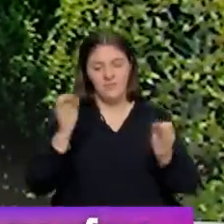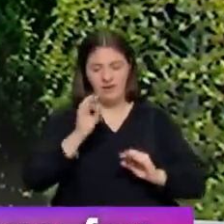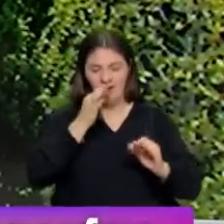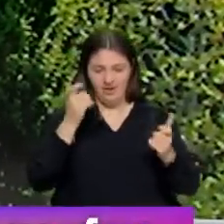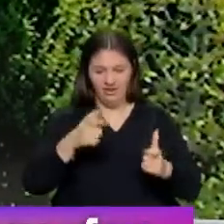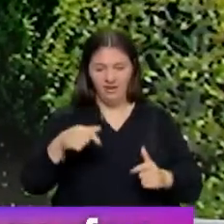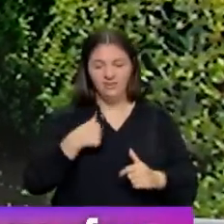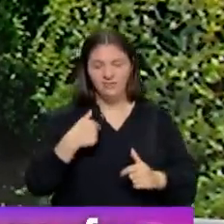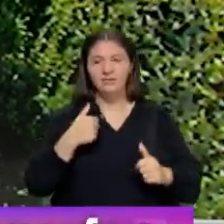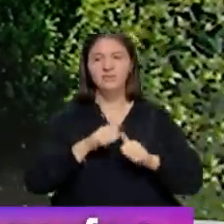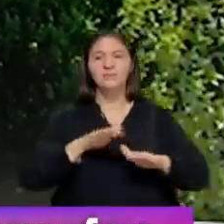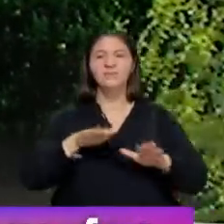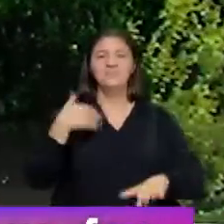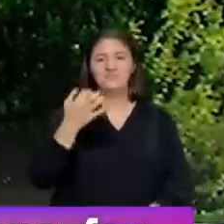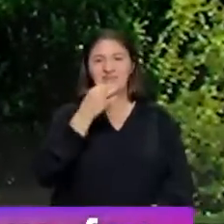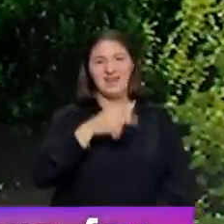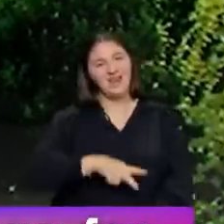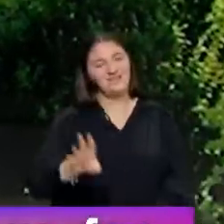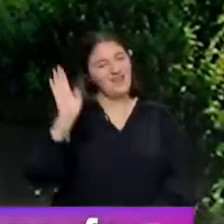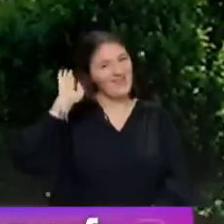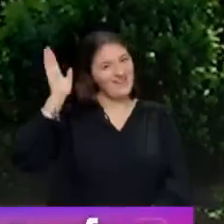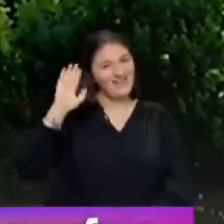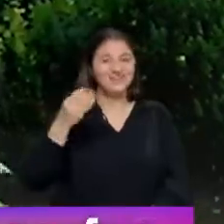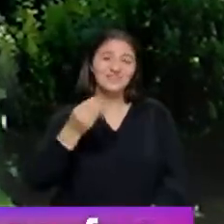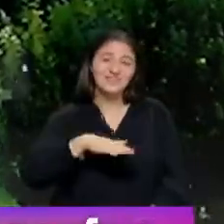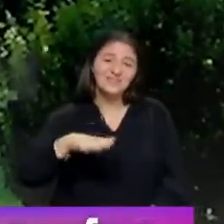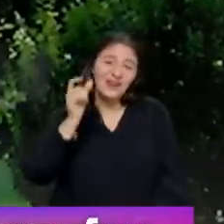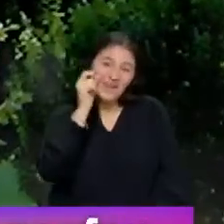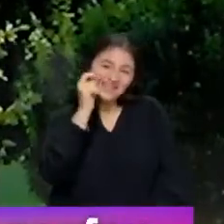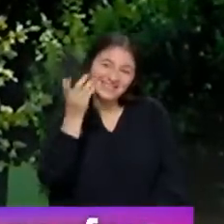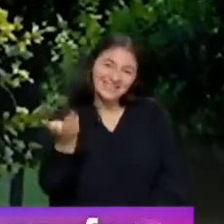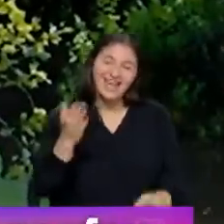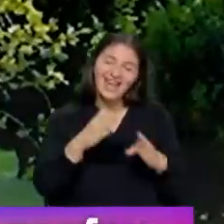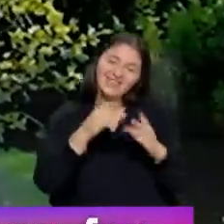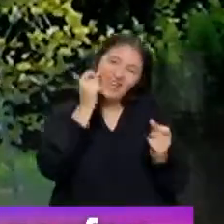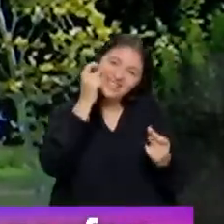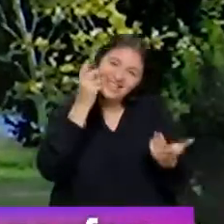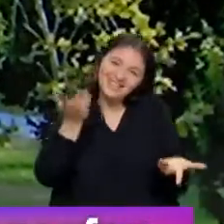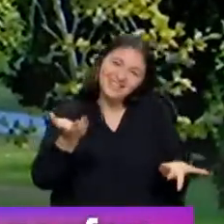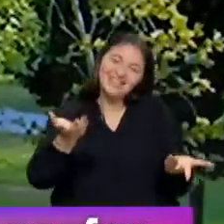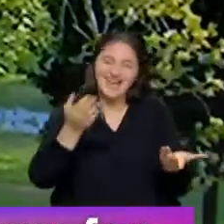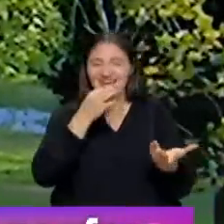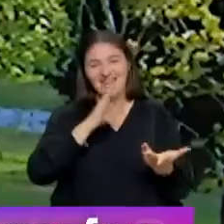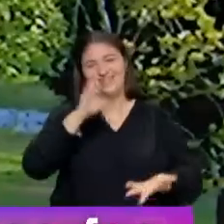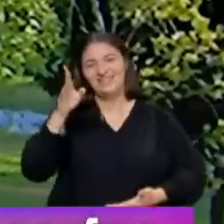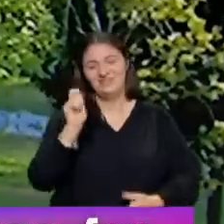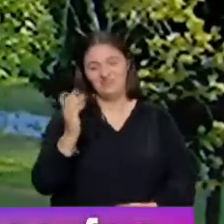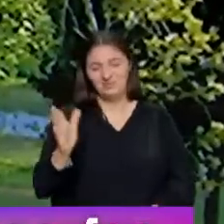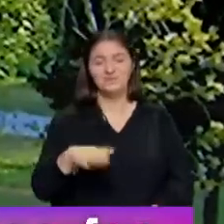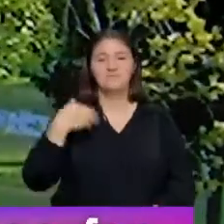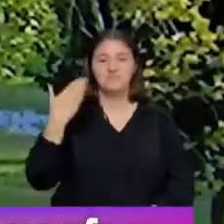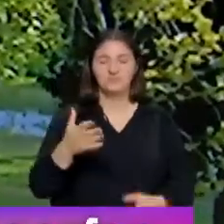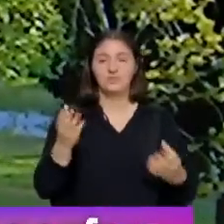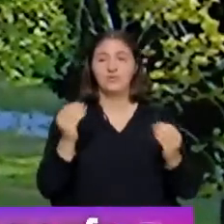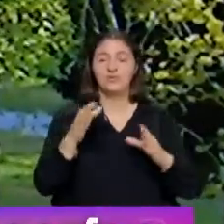Ankara'da Ben de yayın bittikten sonra Ankara'ya gideceğim ve çocukları özledik evimizi özledik Ankara'ya geçiş yapacağız sonra